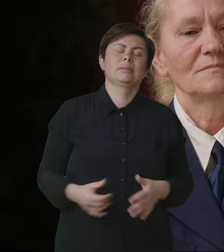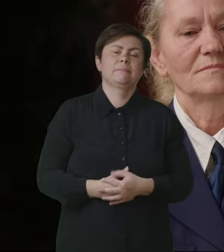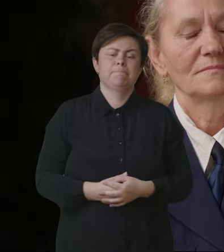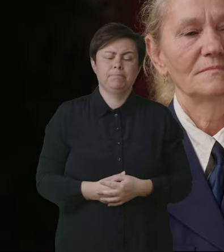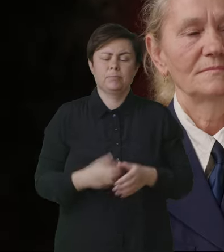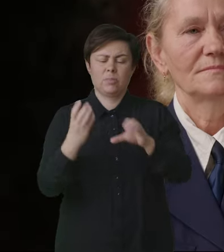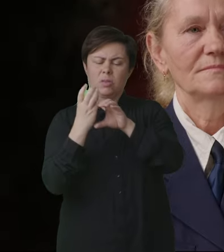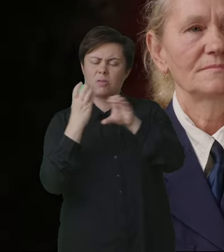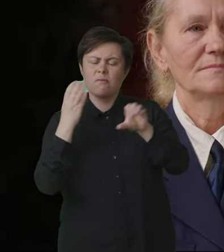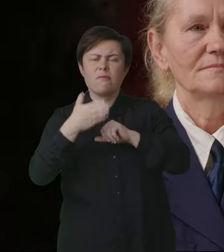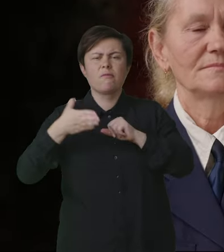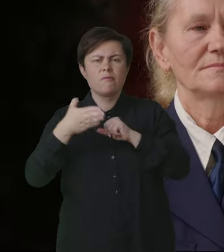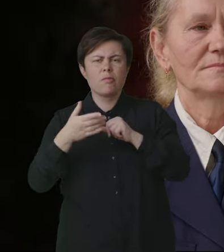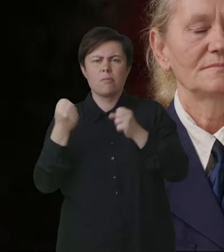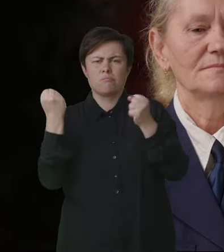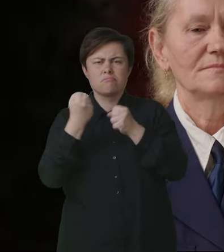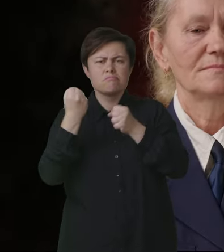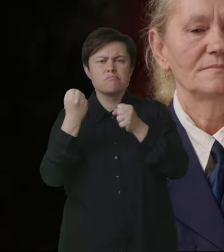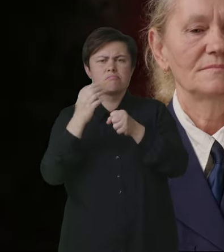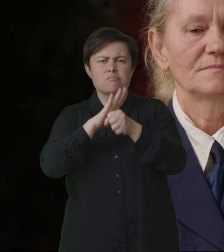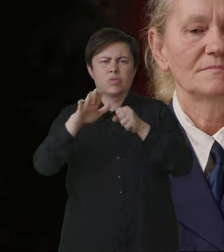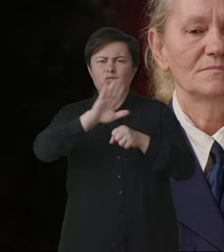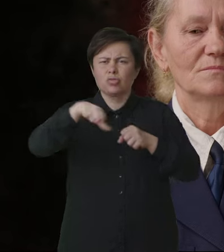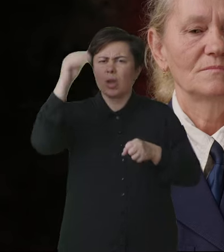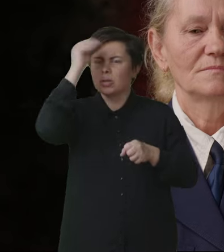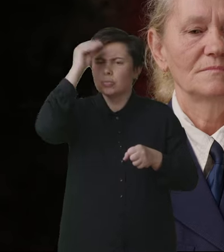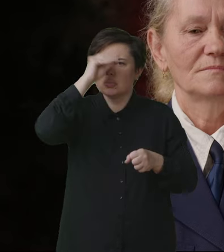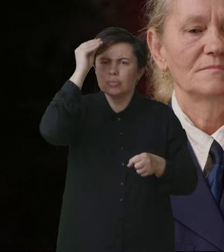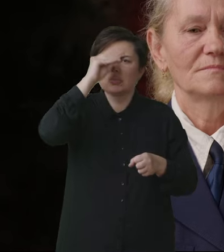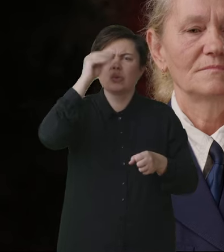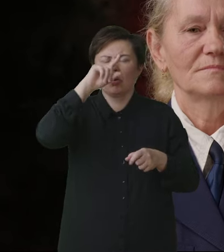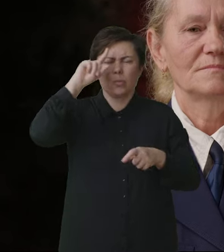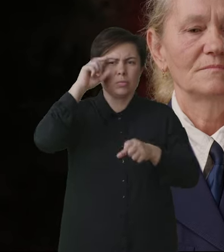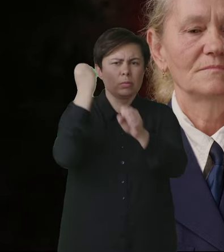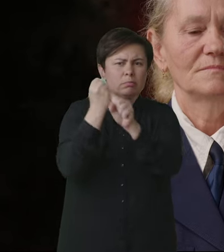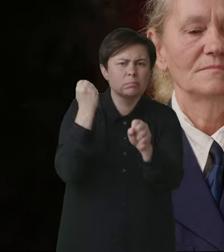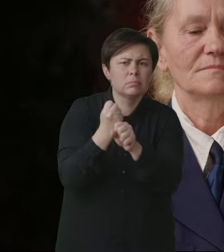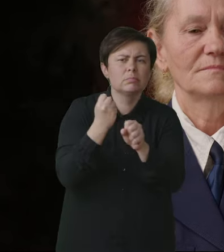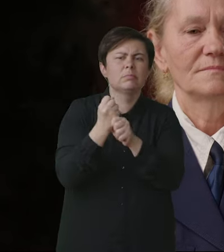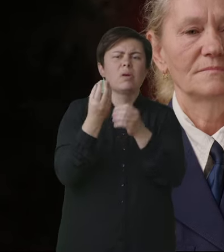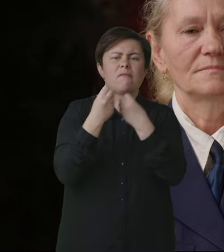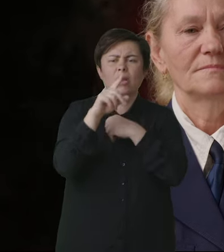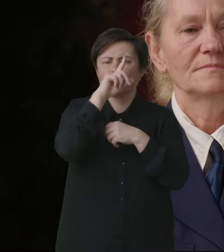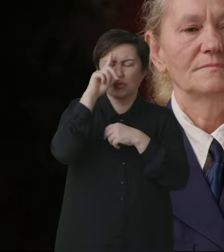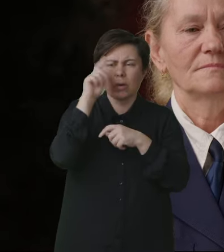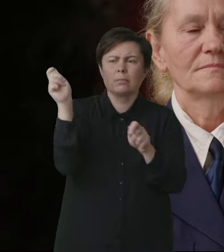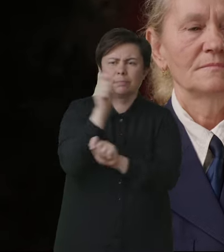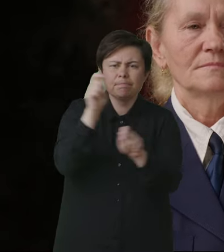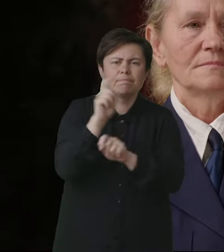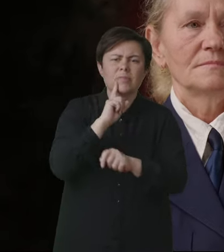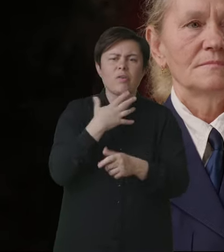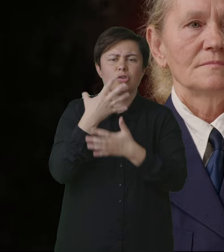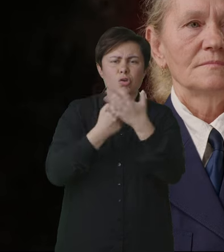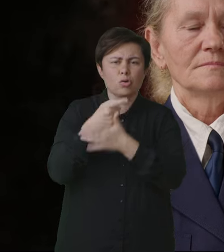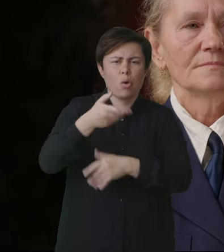Wagony były bardzo przeładowane uczniami, pracownikami, bo większość ludzi jeździła właśnie, korzystała